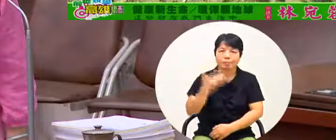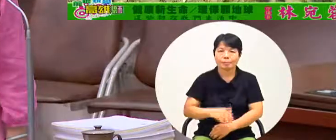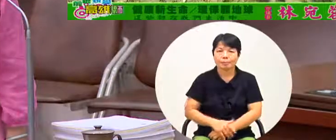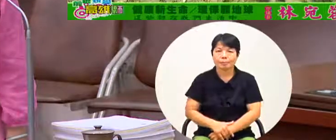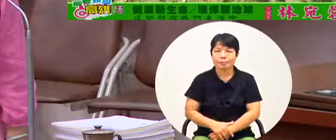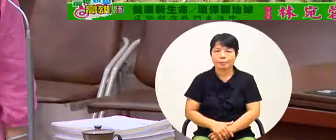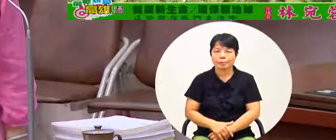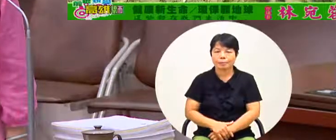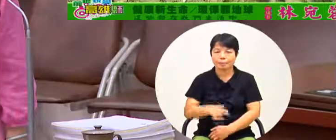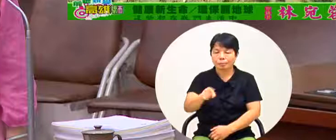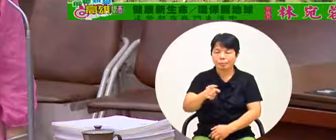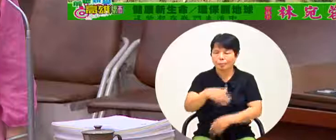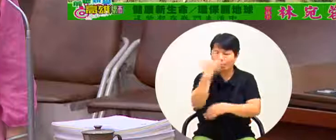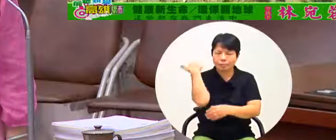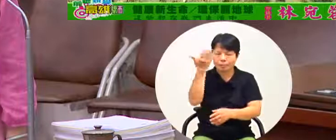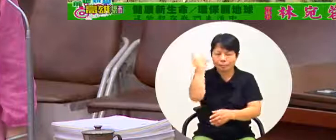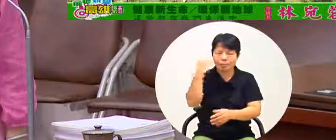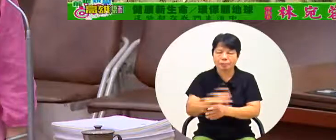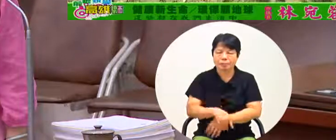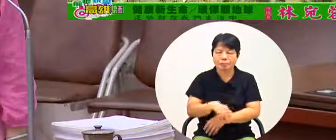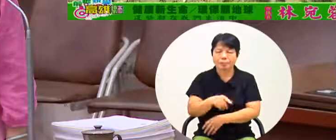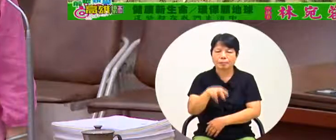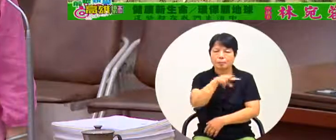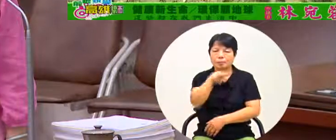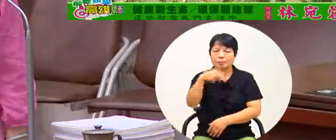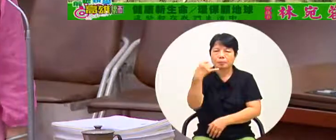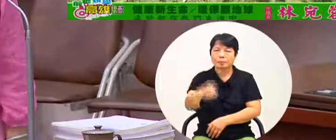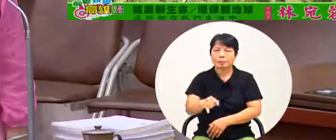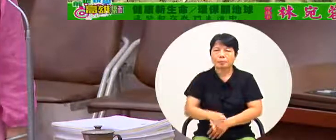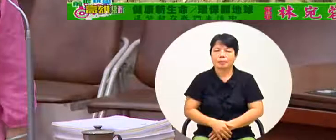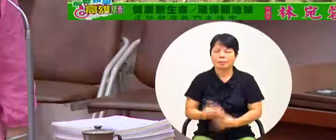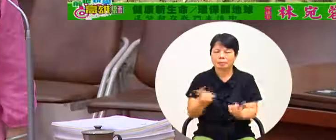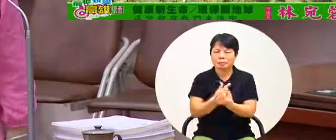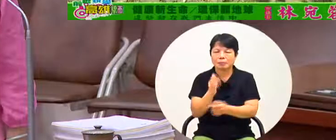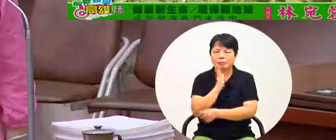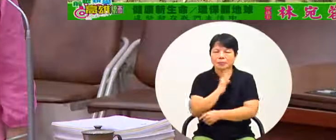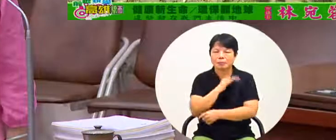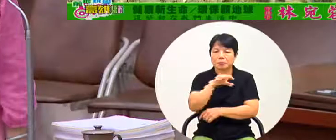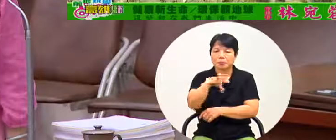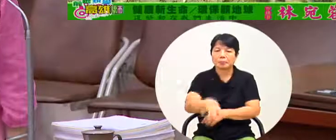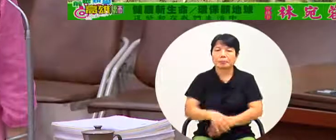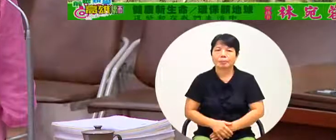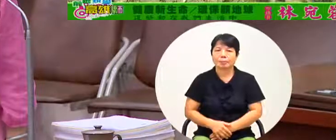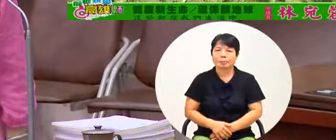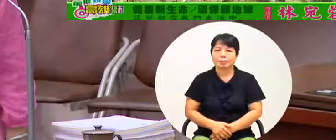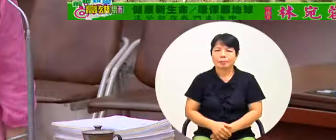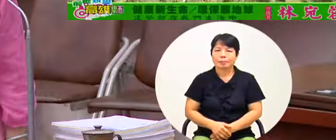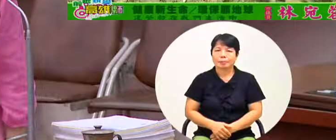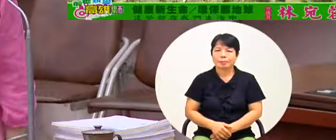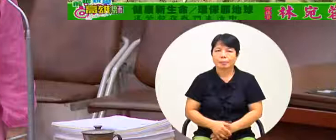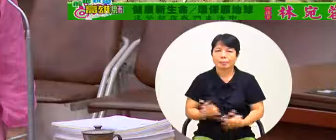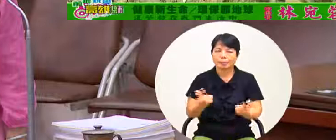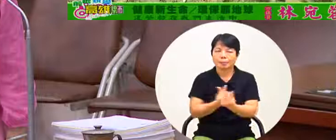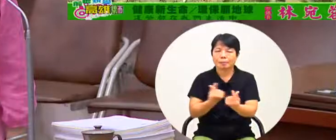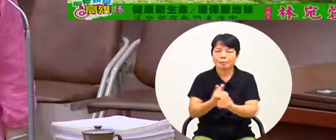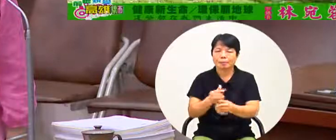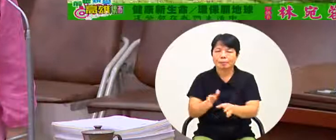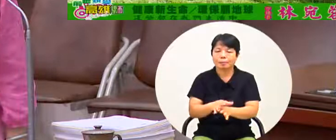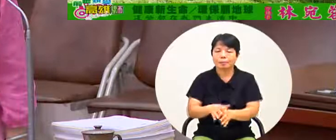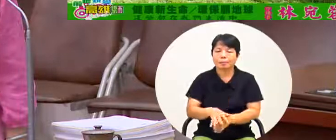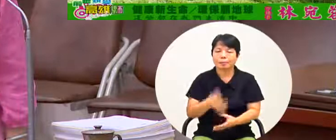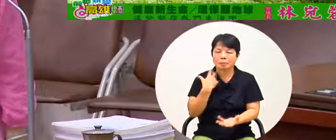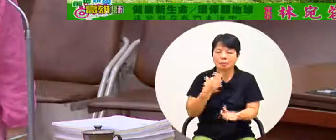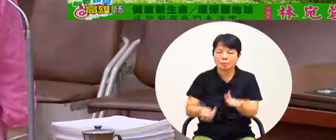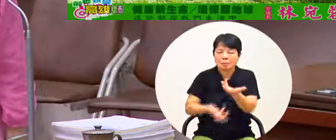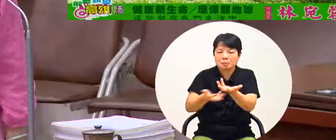哈，形同废墟。刚那本书有，刚都好像拿空头有料哦，哈。但是我今